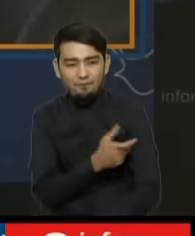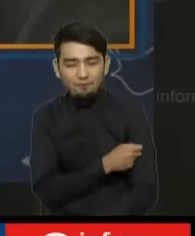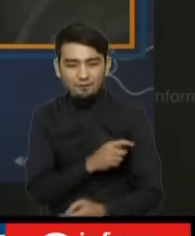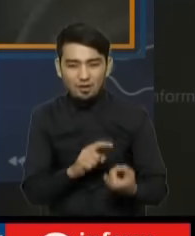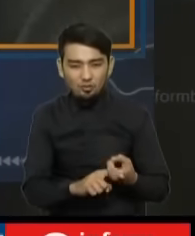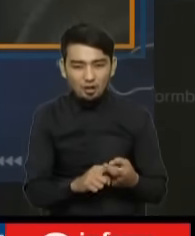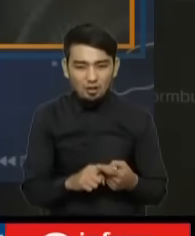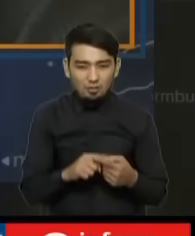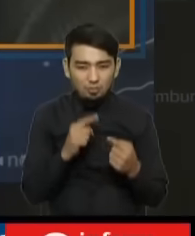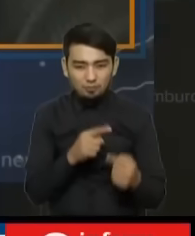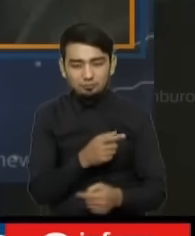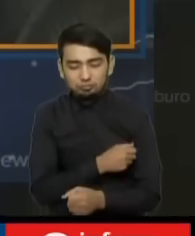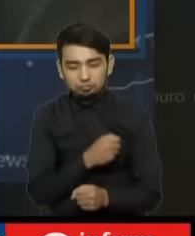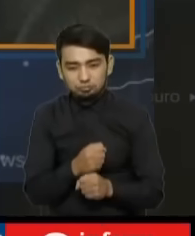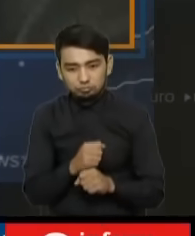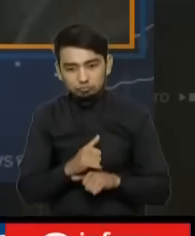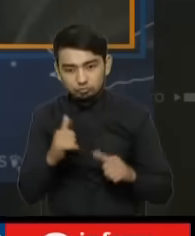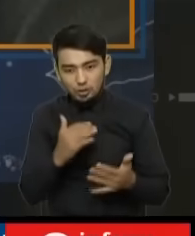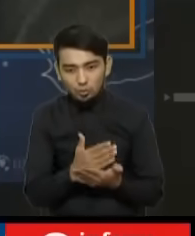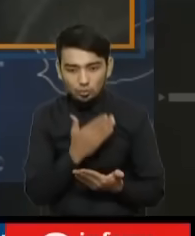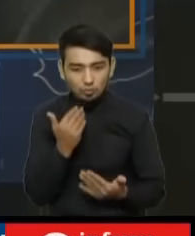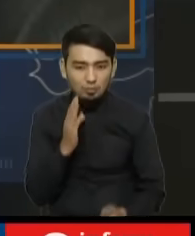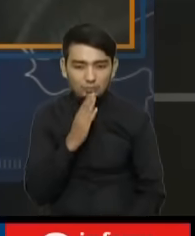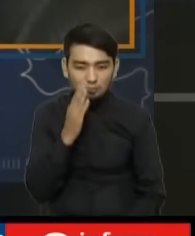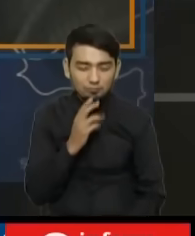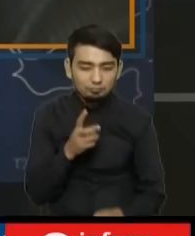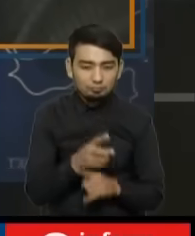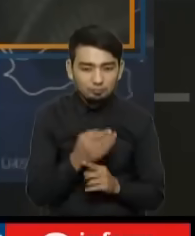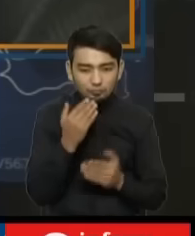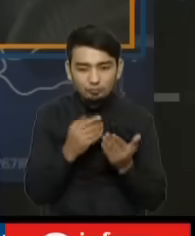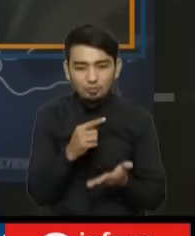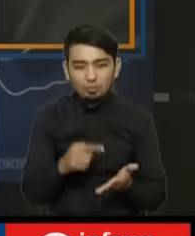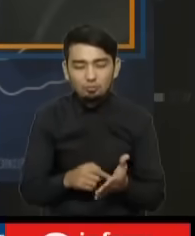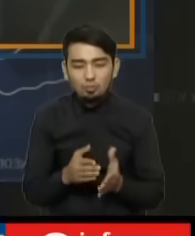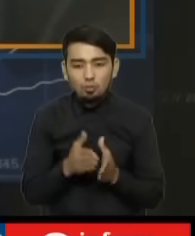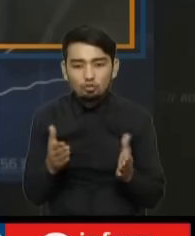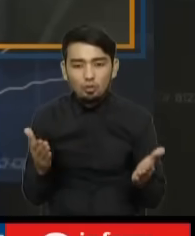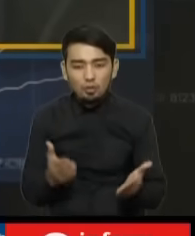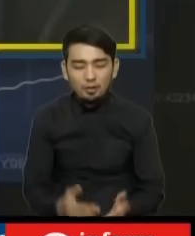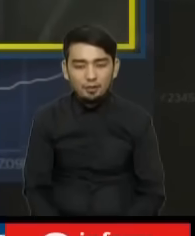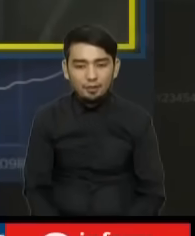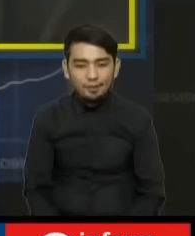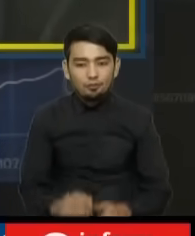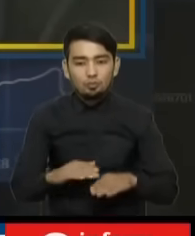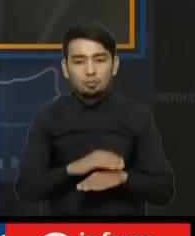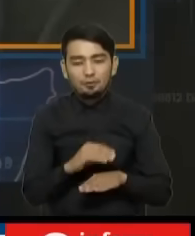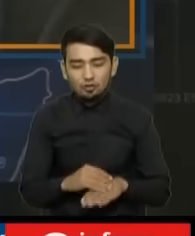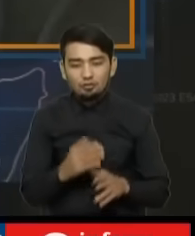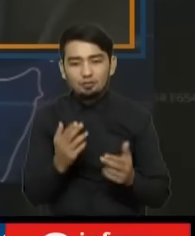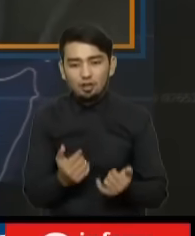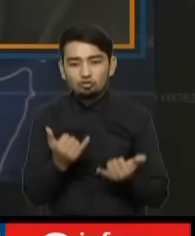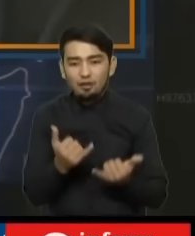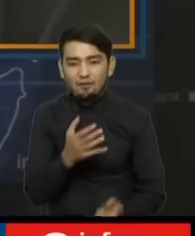көбейді ме? Көбіне аналар қандай сұрақпен келеді? Кеш жарық. Шынымен де, қазіргі